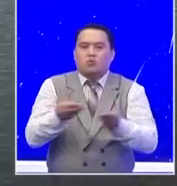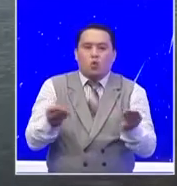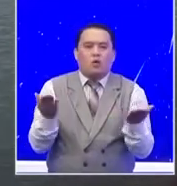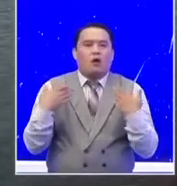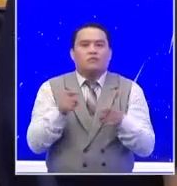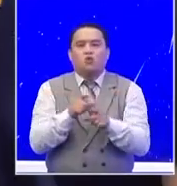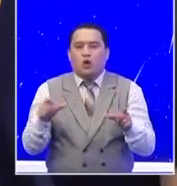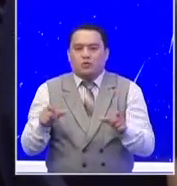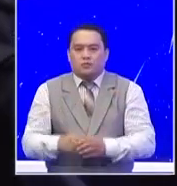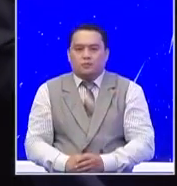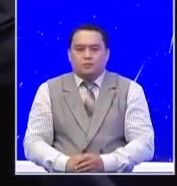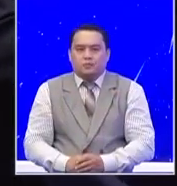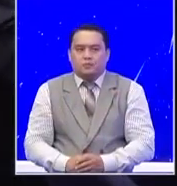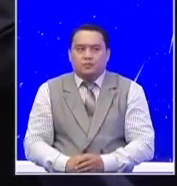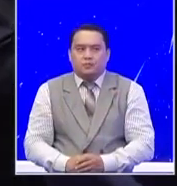отдыхающим.